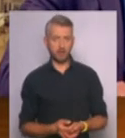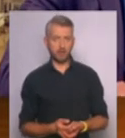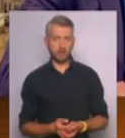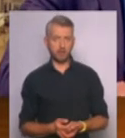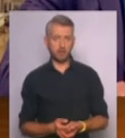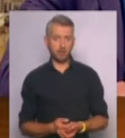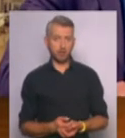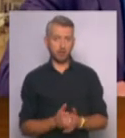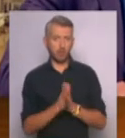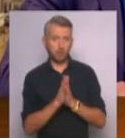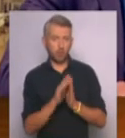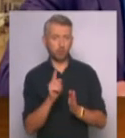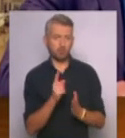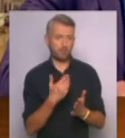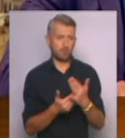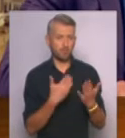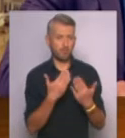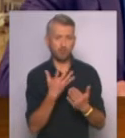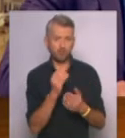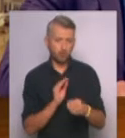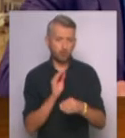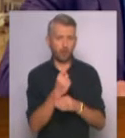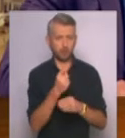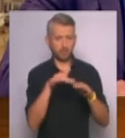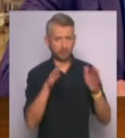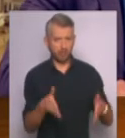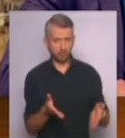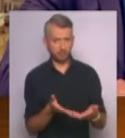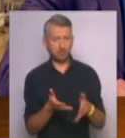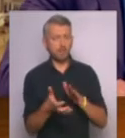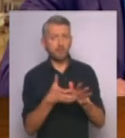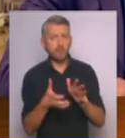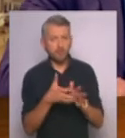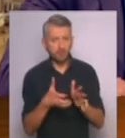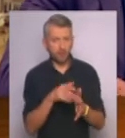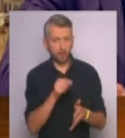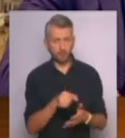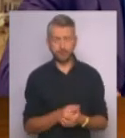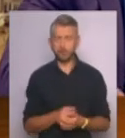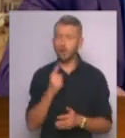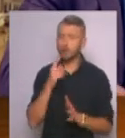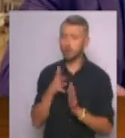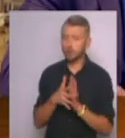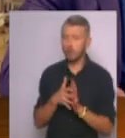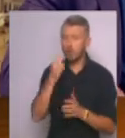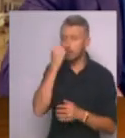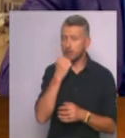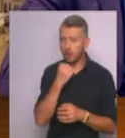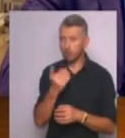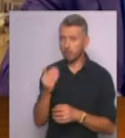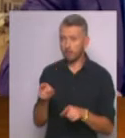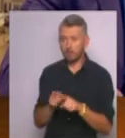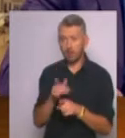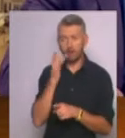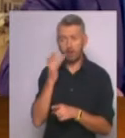нас поставили ще хоч один ящик, тому що не вистачає його. Зрозуміло. Дуже дякуємо. Ну, це ви йому так сказали